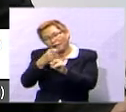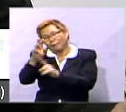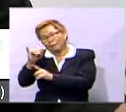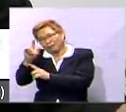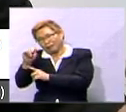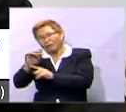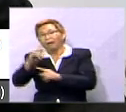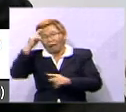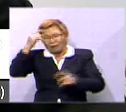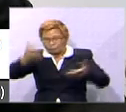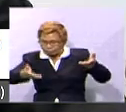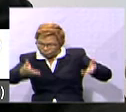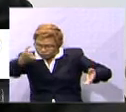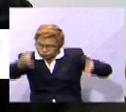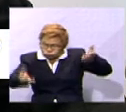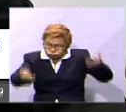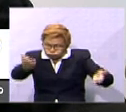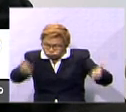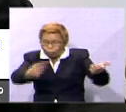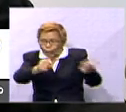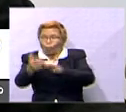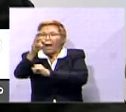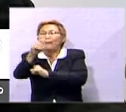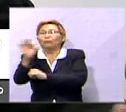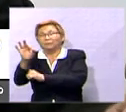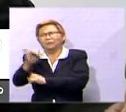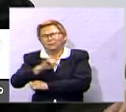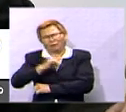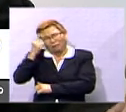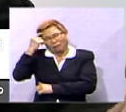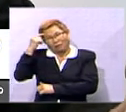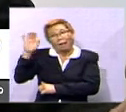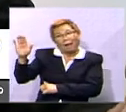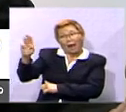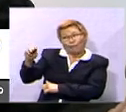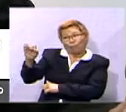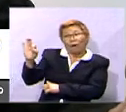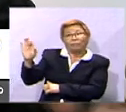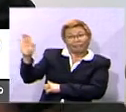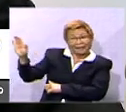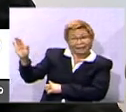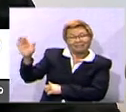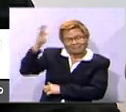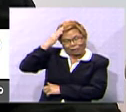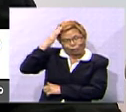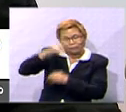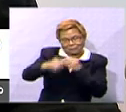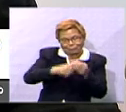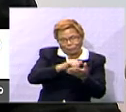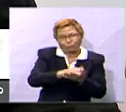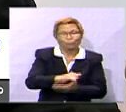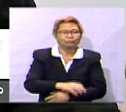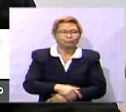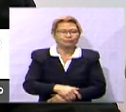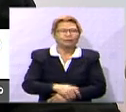akan diberikan pertimbangan sewajarnya oleh Kementerian Kewangan. Dan saya kira tentunya Kementerian Kewangan mengetahui tentang perkara ini,